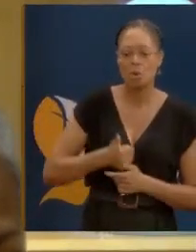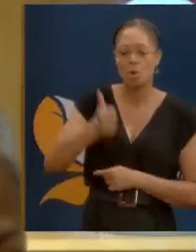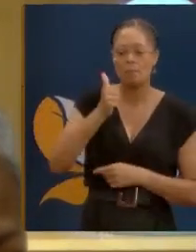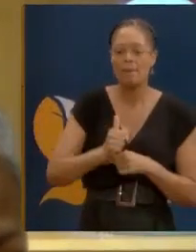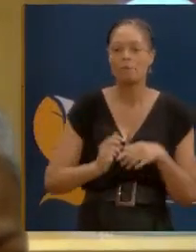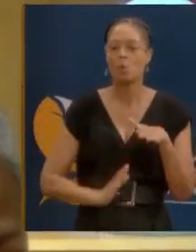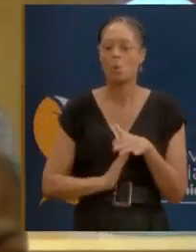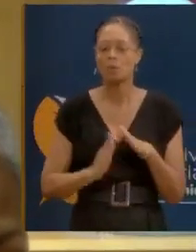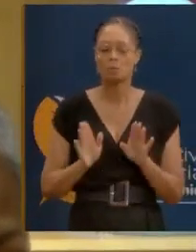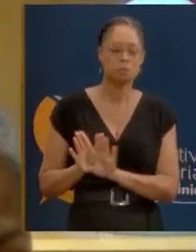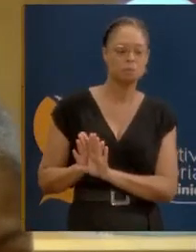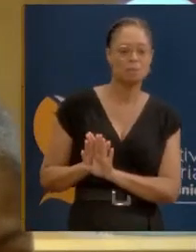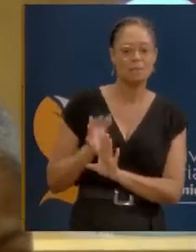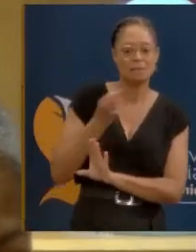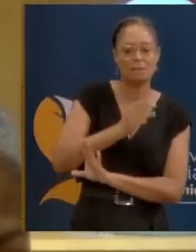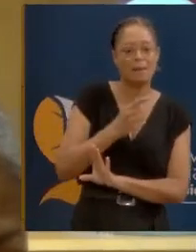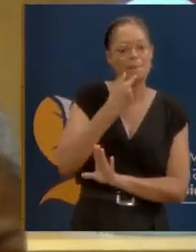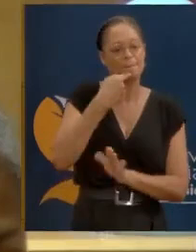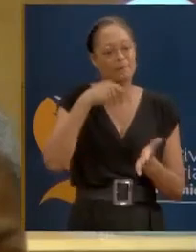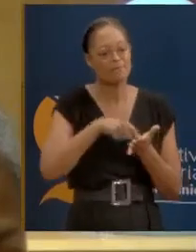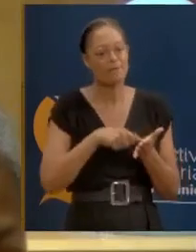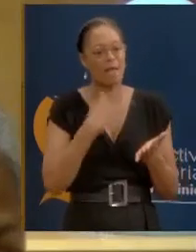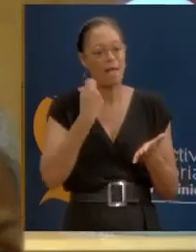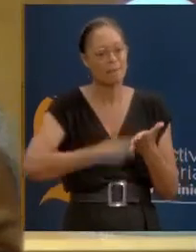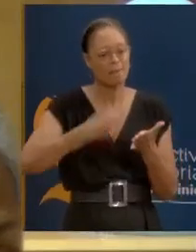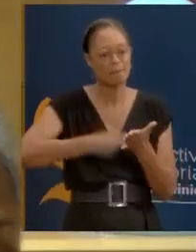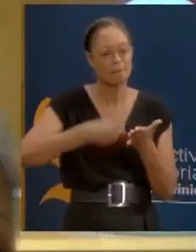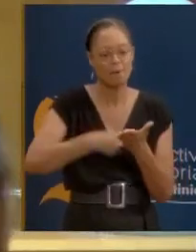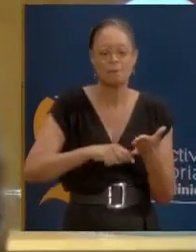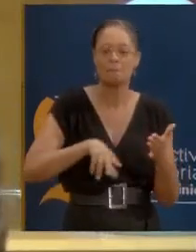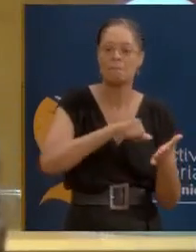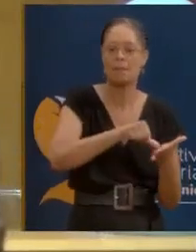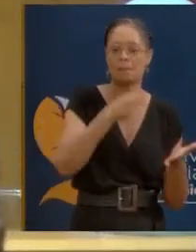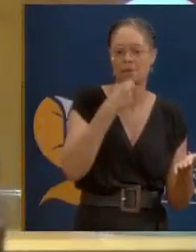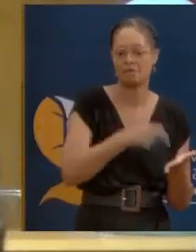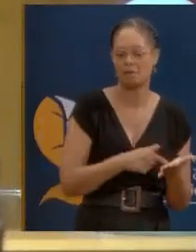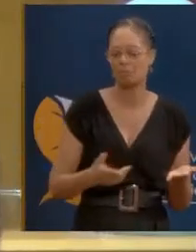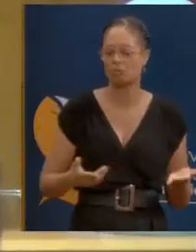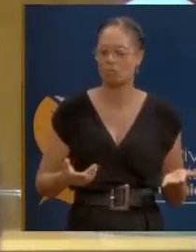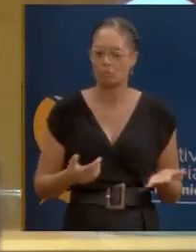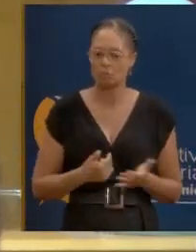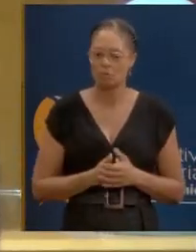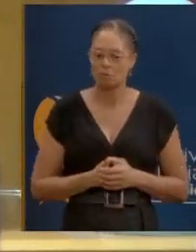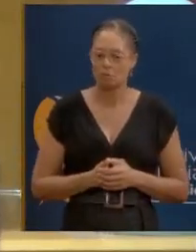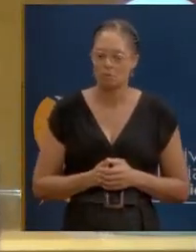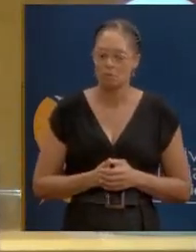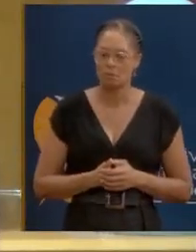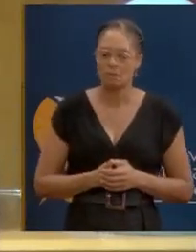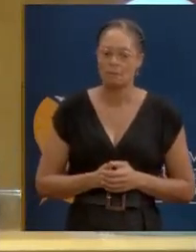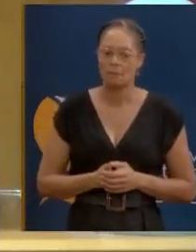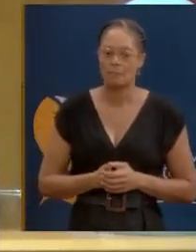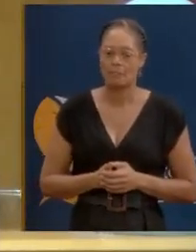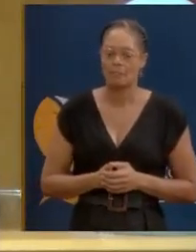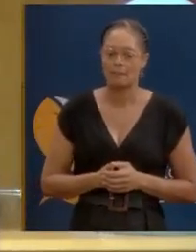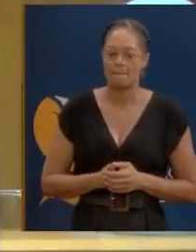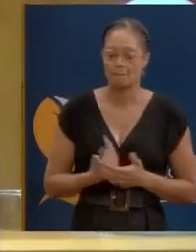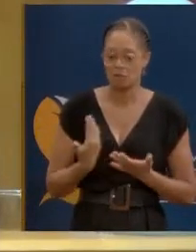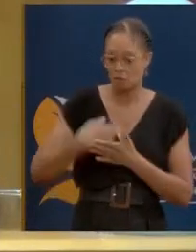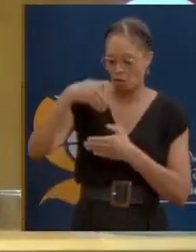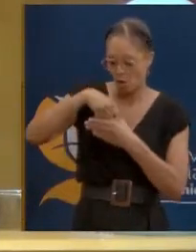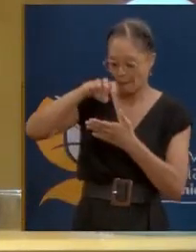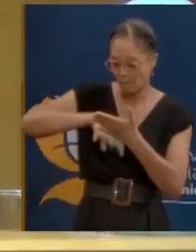comptes, préférant payer des amendes. C'était mis dans le rapport du député, dans le rapporteur qui est le député Adja.